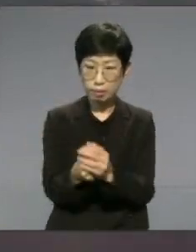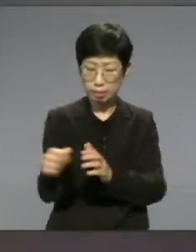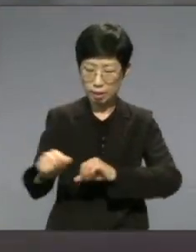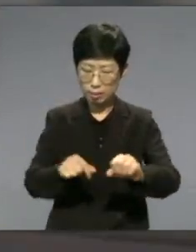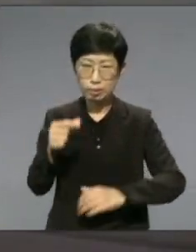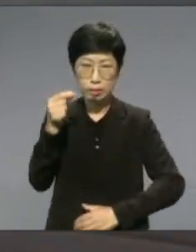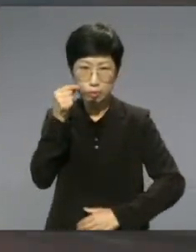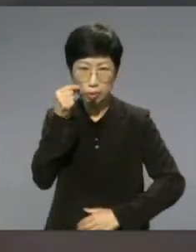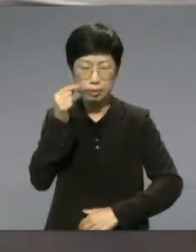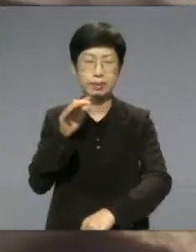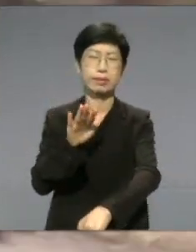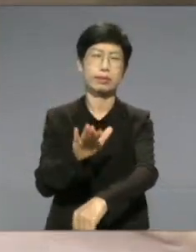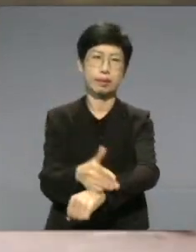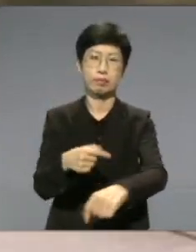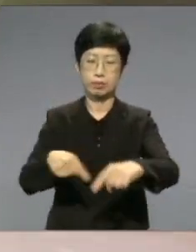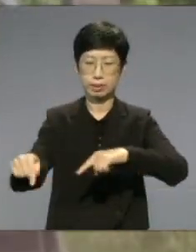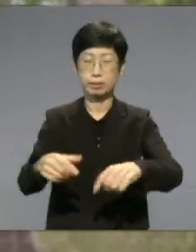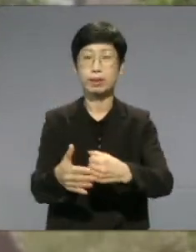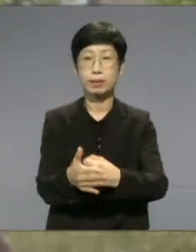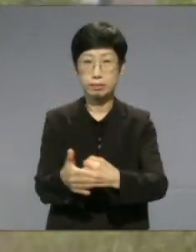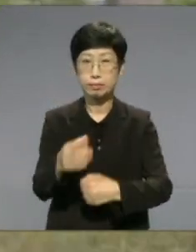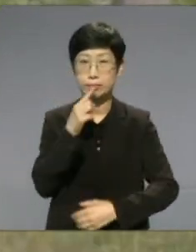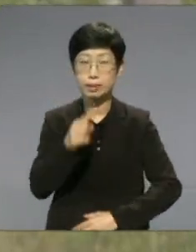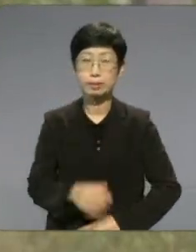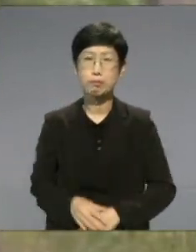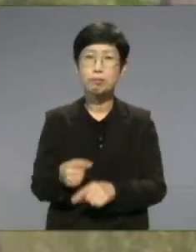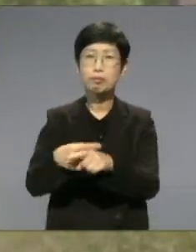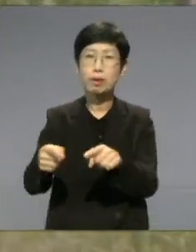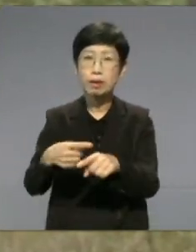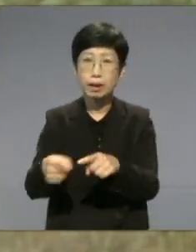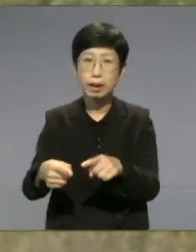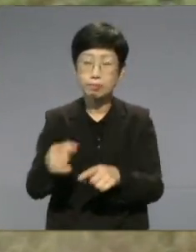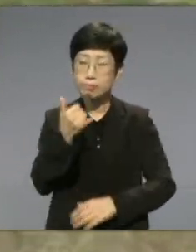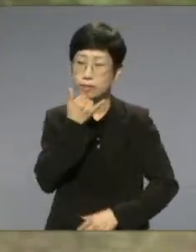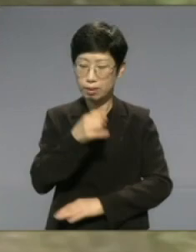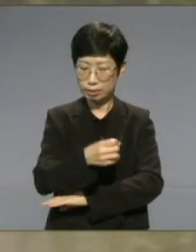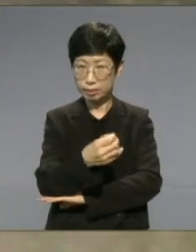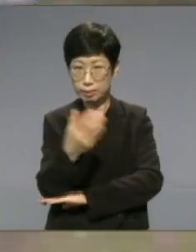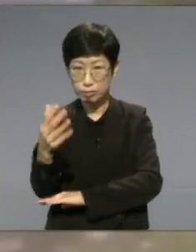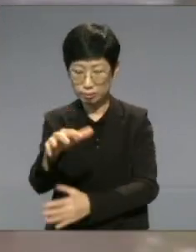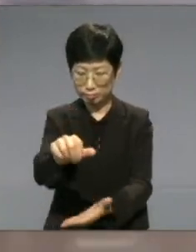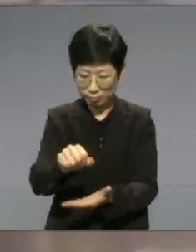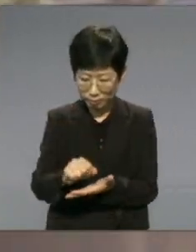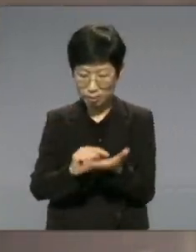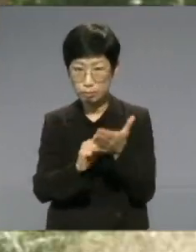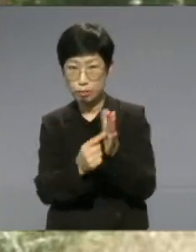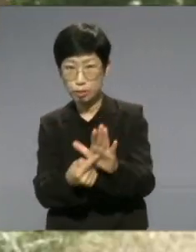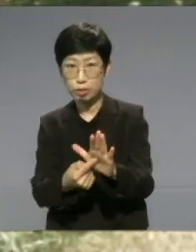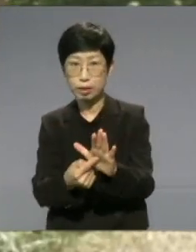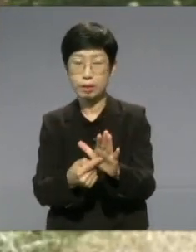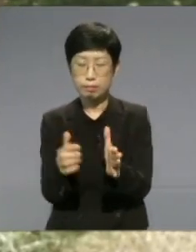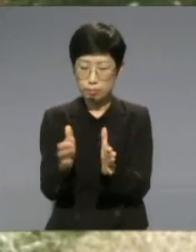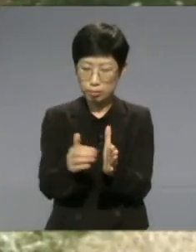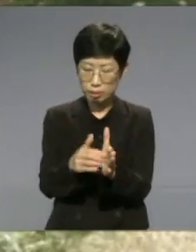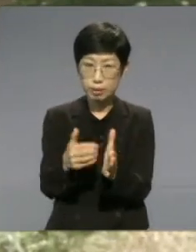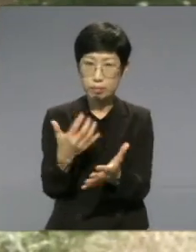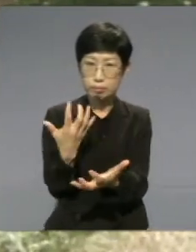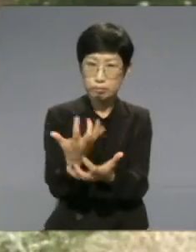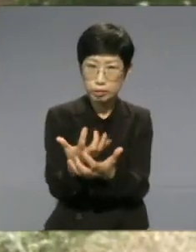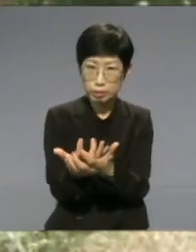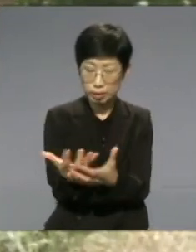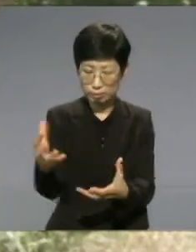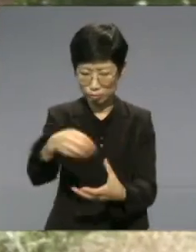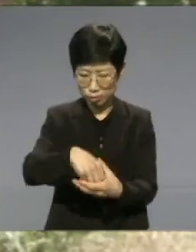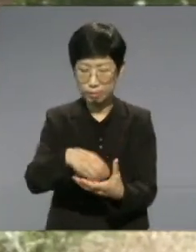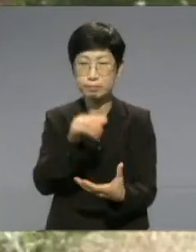못하고 있다며 이같이 밝혔습니다이 같은 평가는 독일신문 빌트가 입수해 보도한 독일군의 기밀 정보문서에 담겨